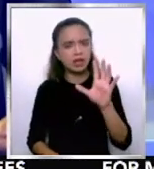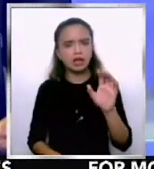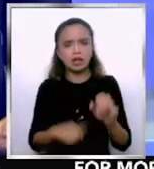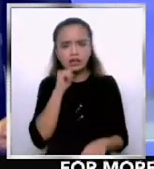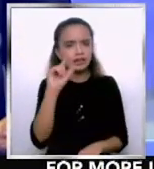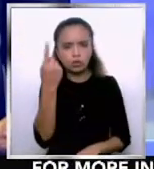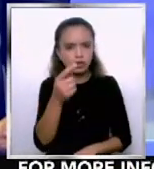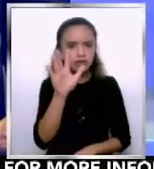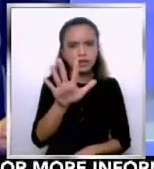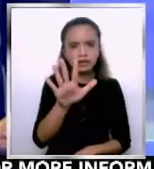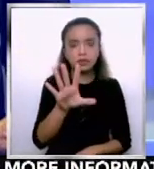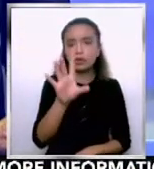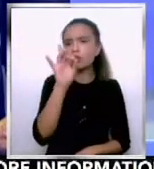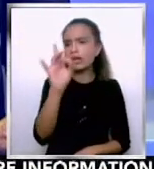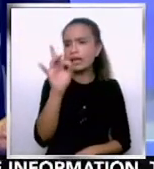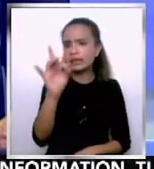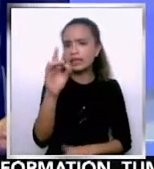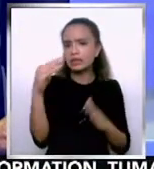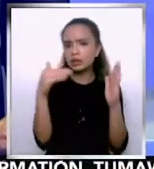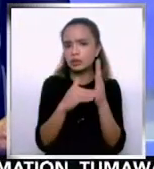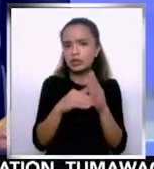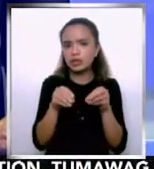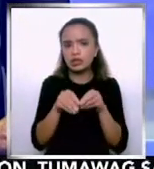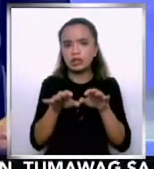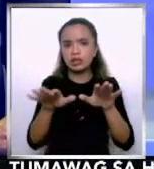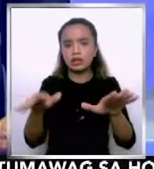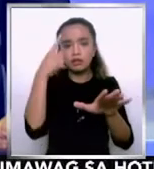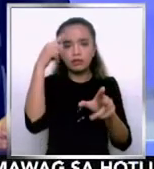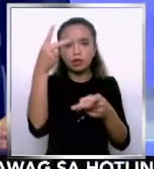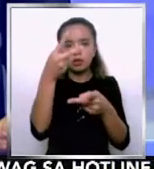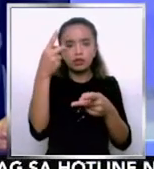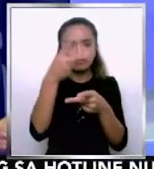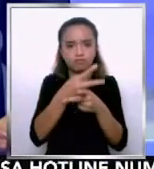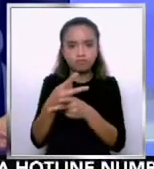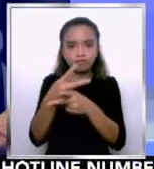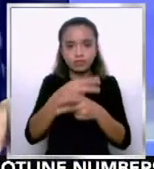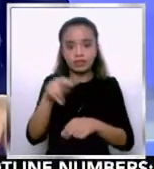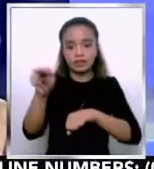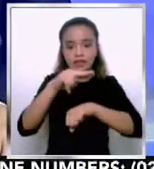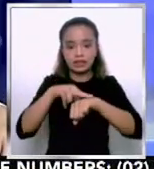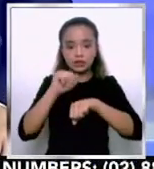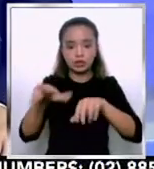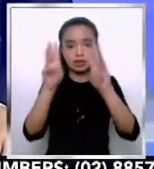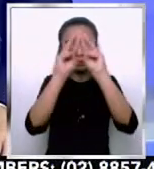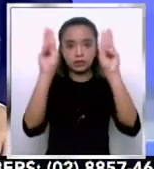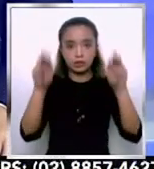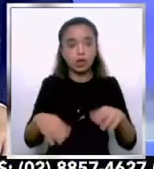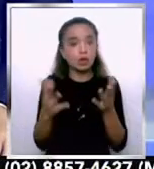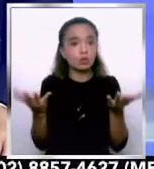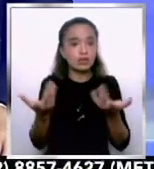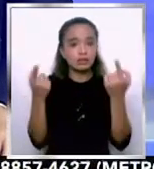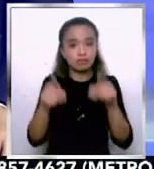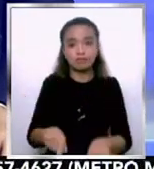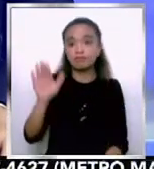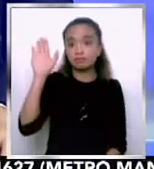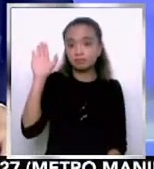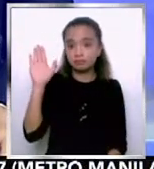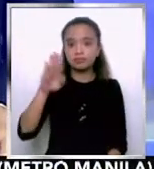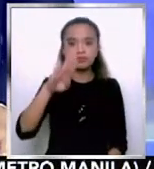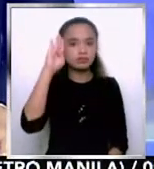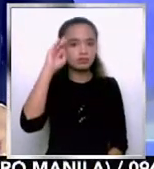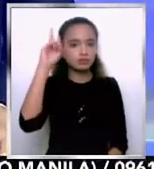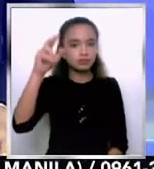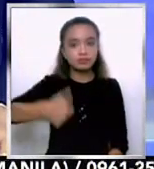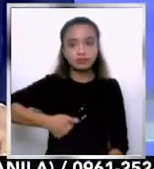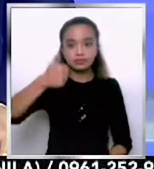8,000 pulis ang ikakalat para magbantay sa National Museum kung saan idaraos ang inaugurasyon ni President-elect Bongbong Marcos.